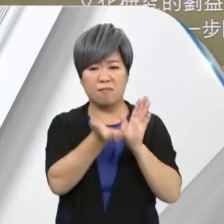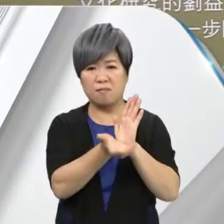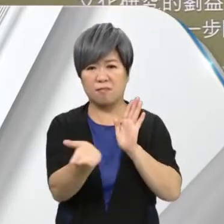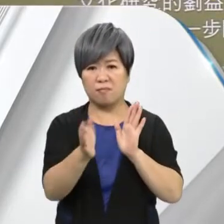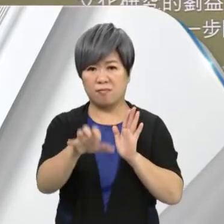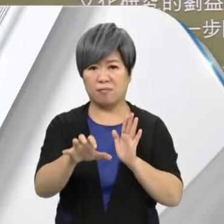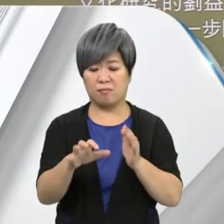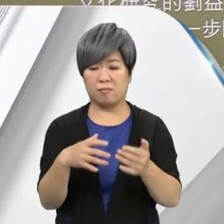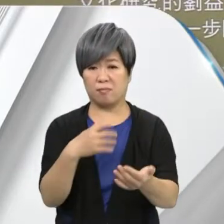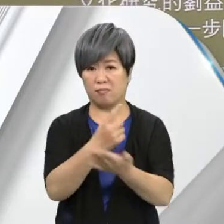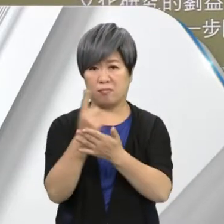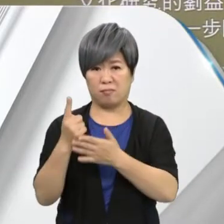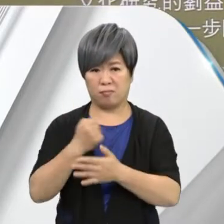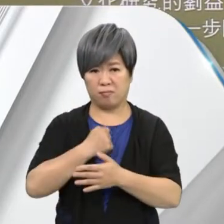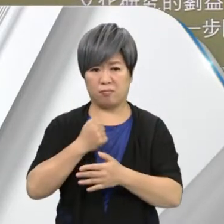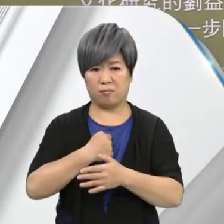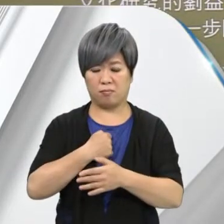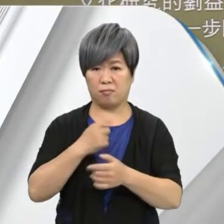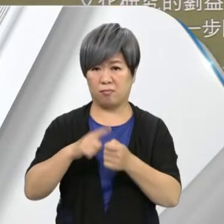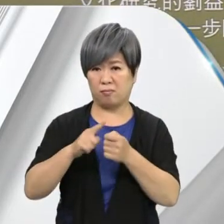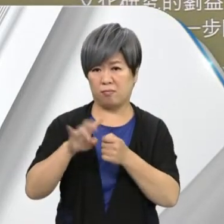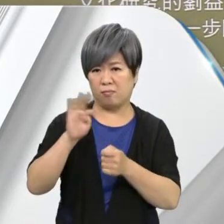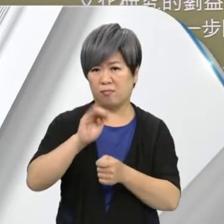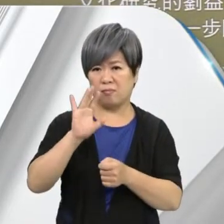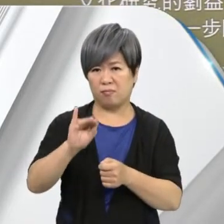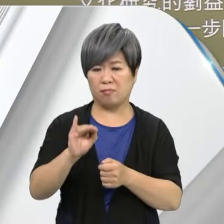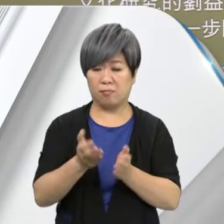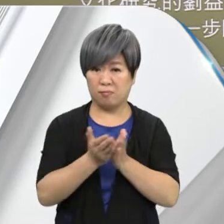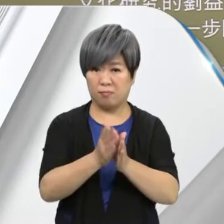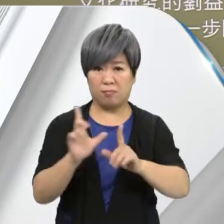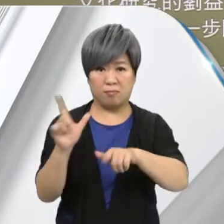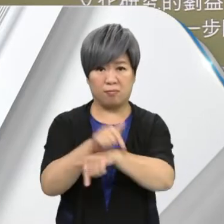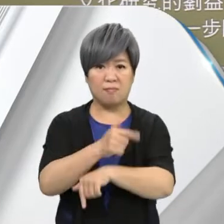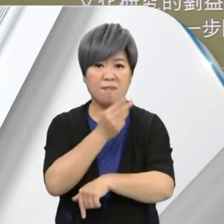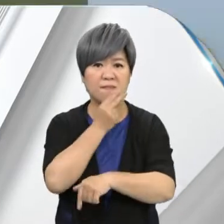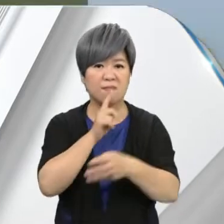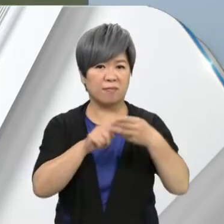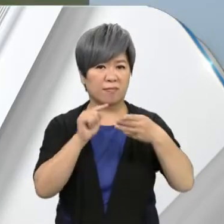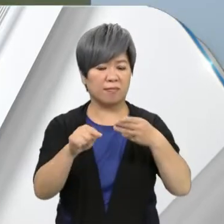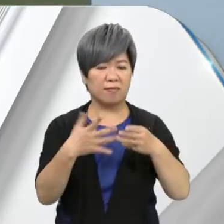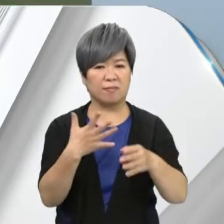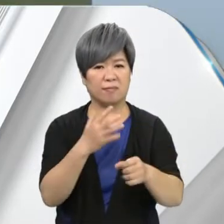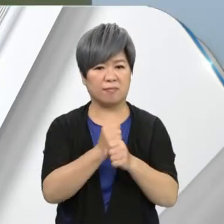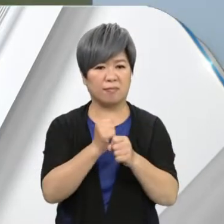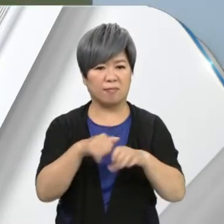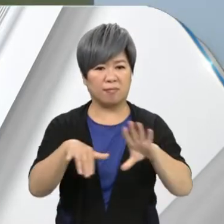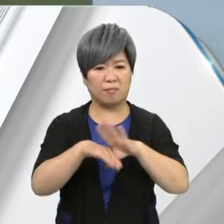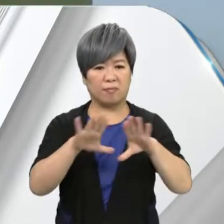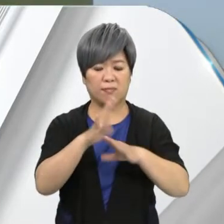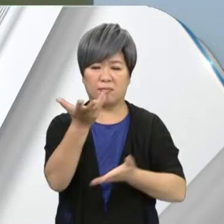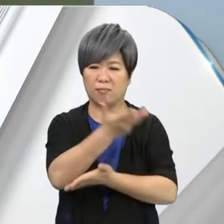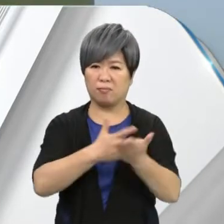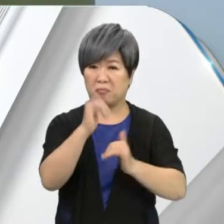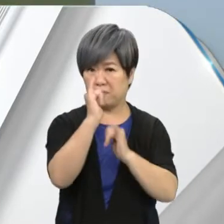台家地台湾从台几千年，然后东南亚牛沙是现在让文化传播交流的历